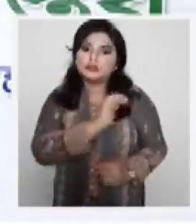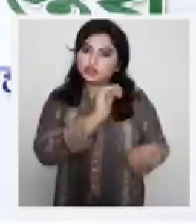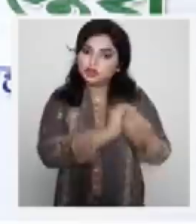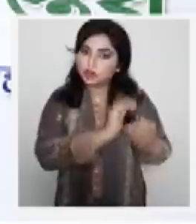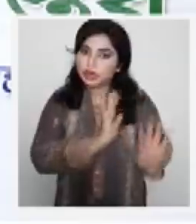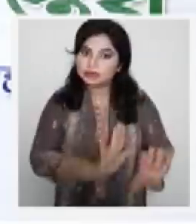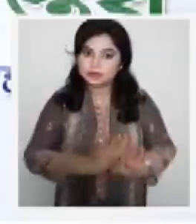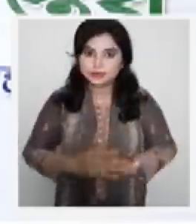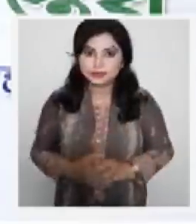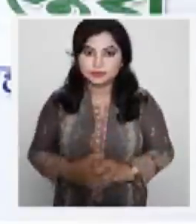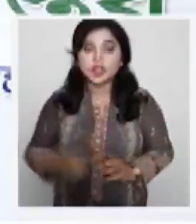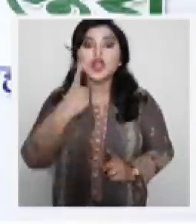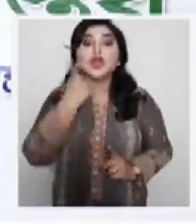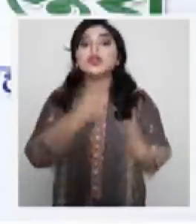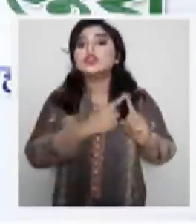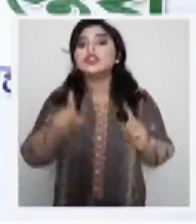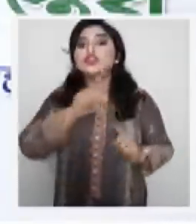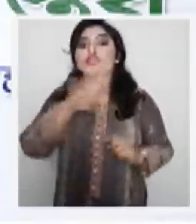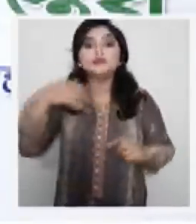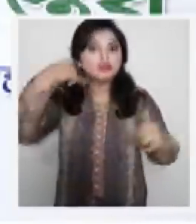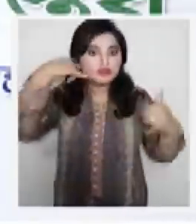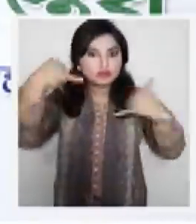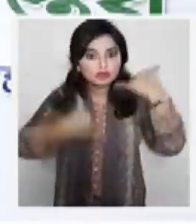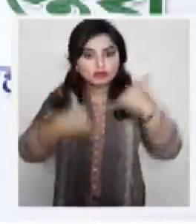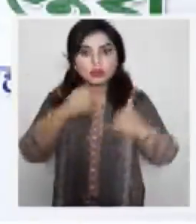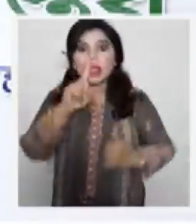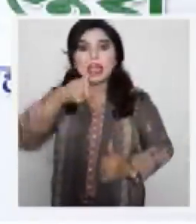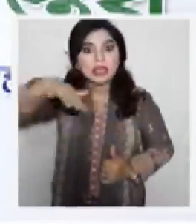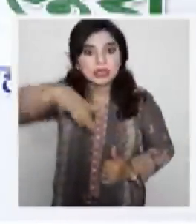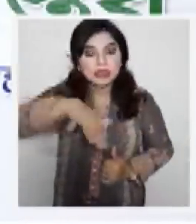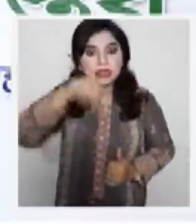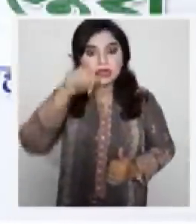1,67,437টি ব্যক্তিগত সুরক্ষা সামগ্রী, সূত্র কেন্দ্রীয় ঔষধাগার।